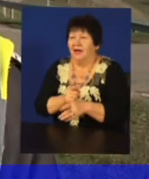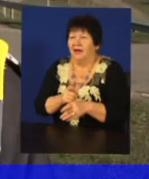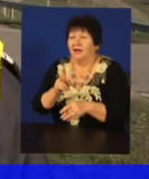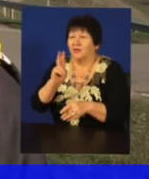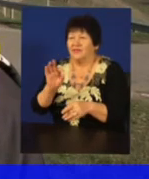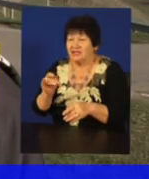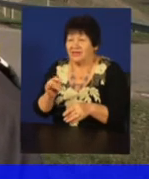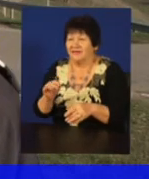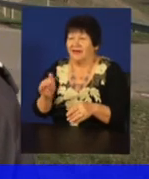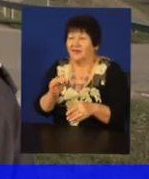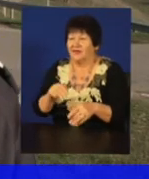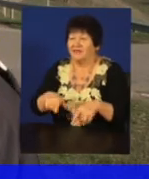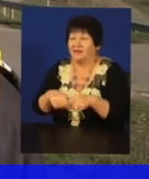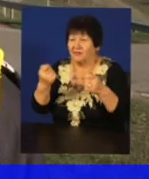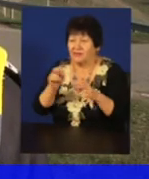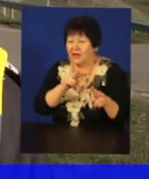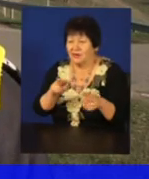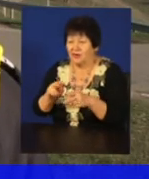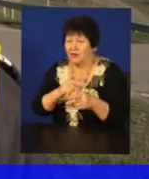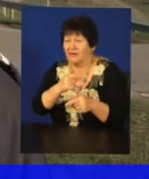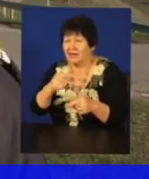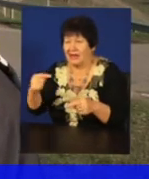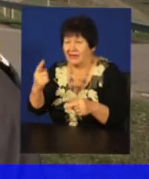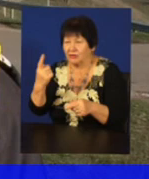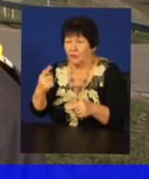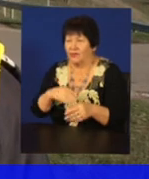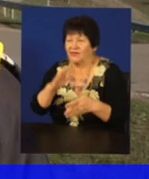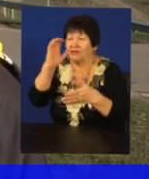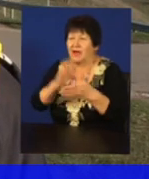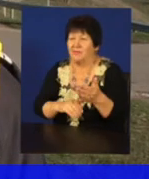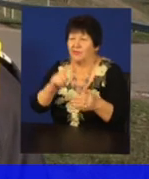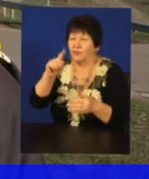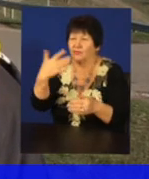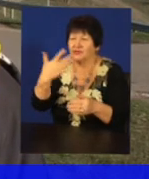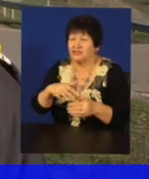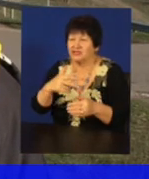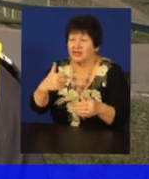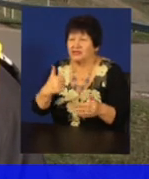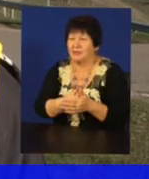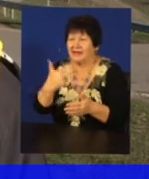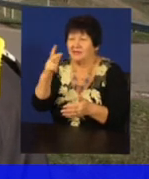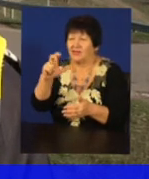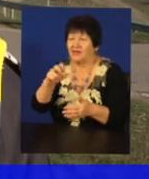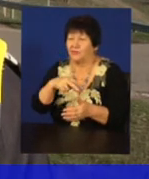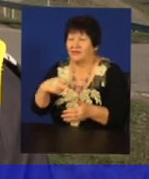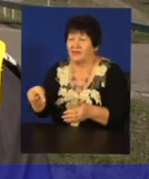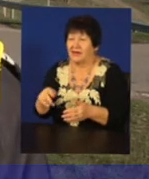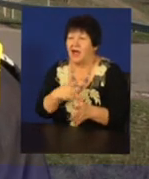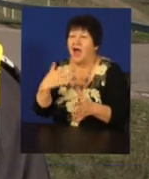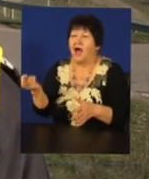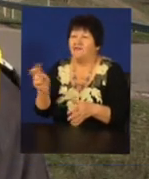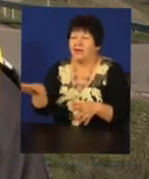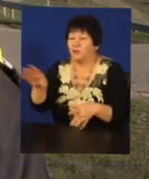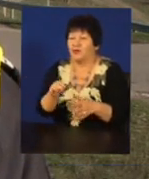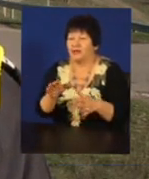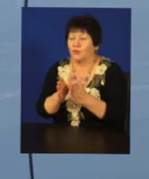excepția vehiculelor având defecțiuni menționate în alineatul 1, se sancționează cu o amendă de 150-300 de lei. Venim cu rugăminte